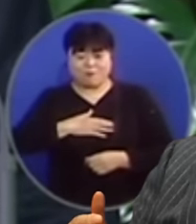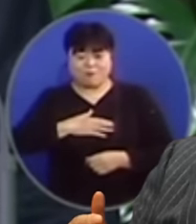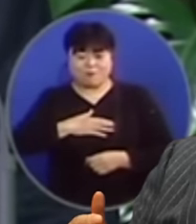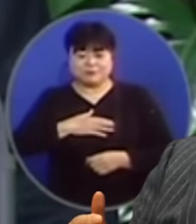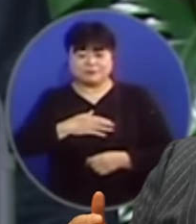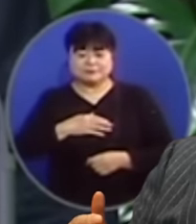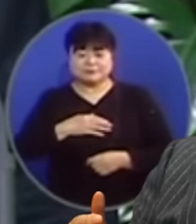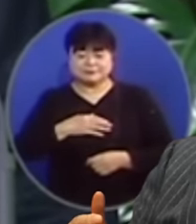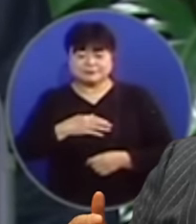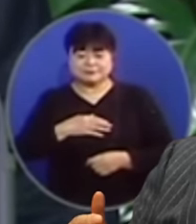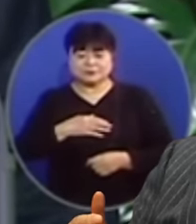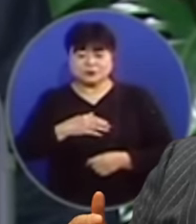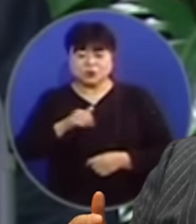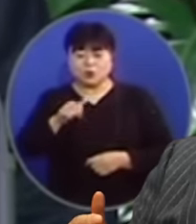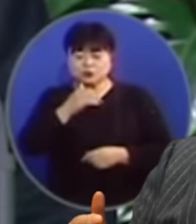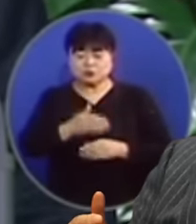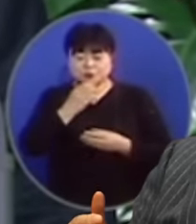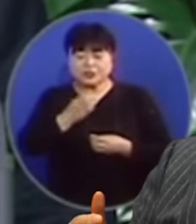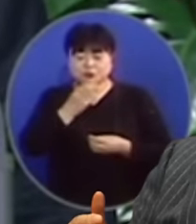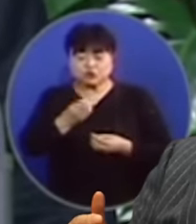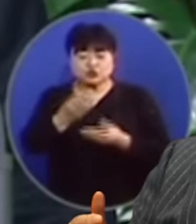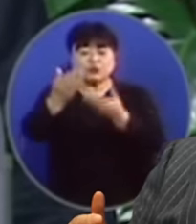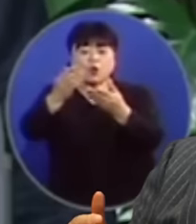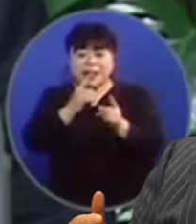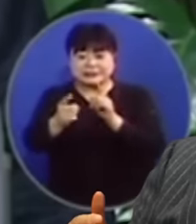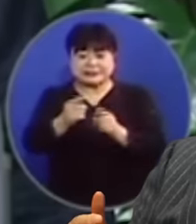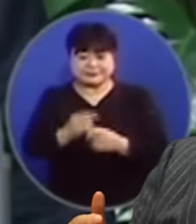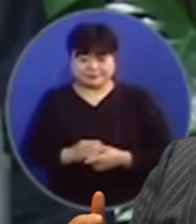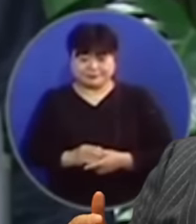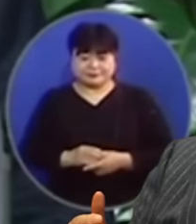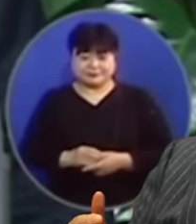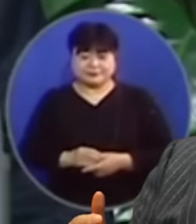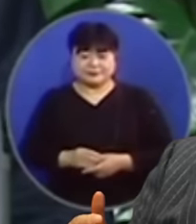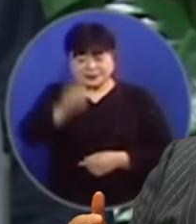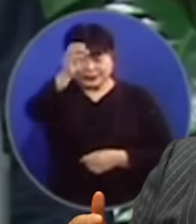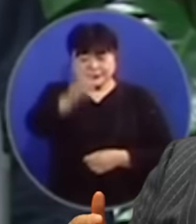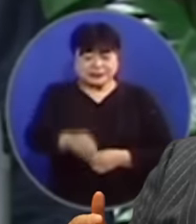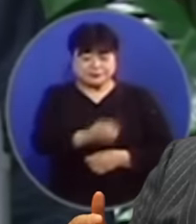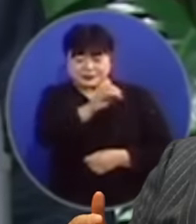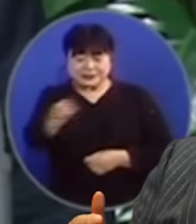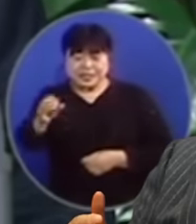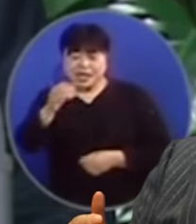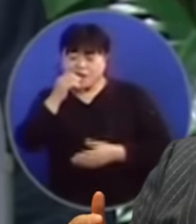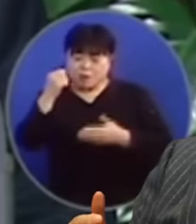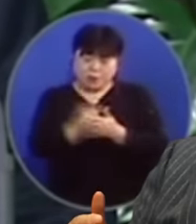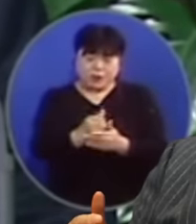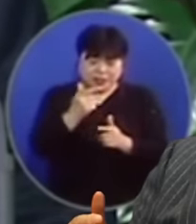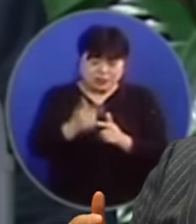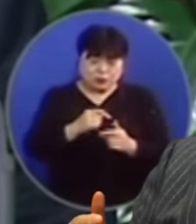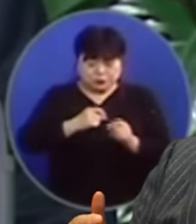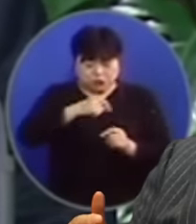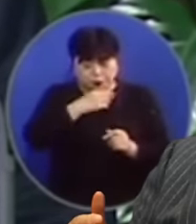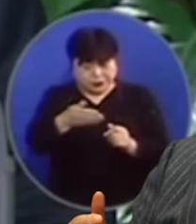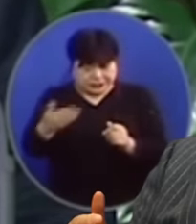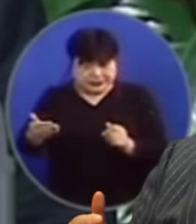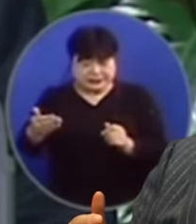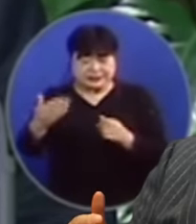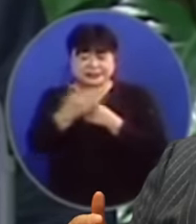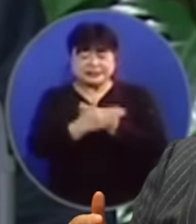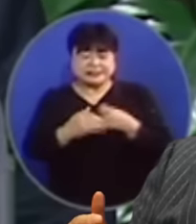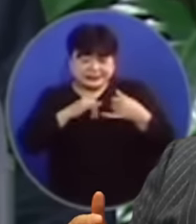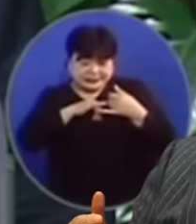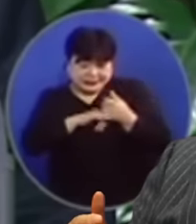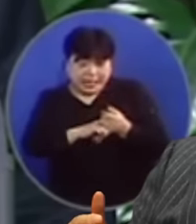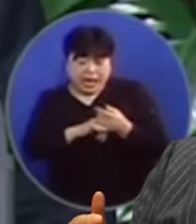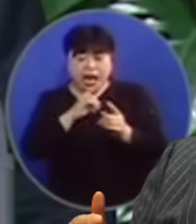우리가 오중복음과 삼중축복 같은 것은 갈보리 십자가에 못 박혀 예수님이 몸짓고 피 흘리신 언약의